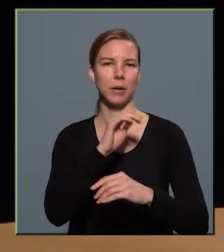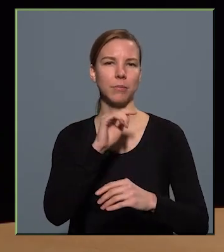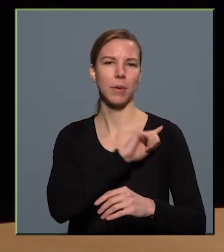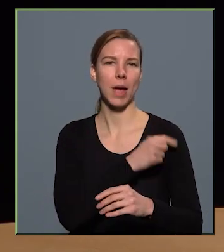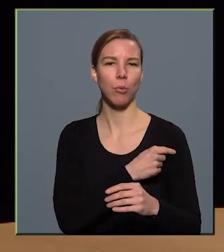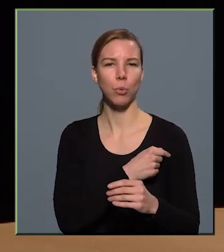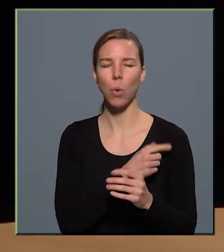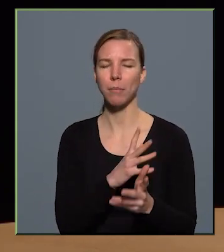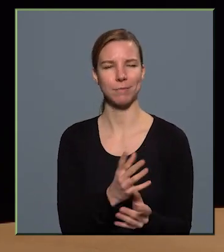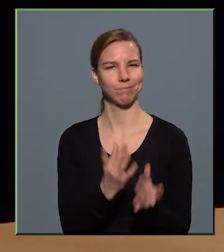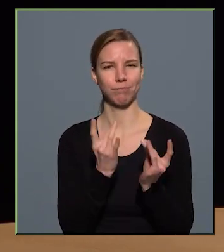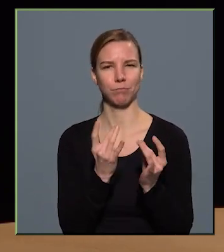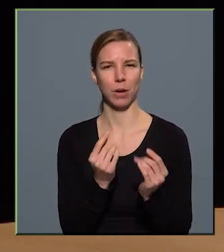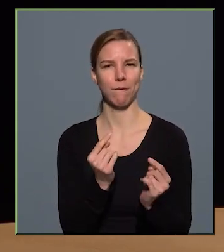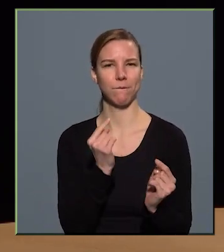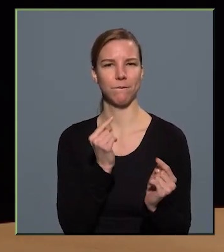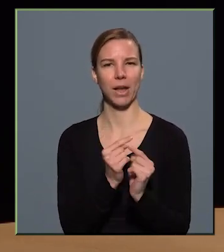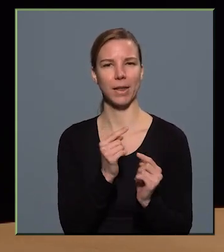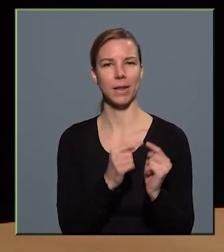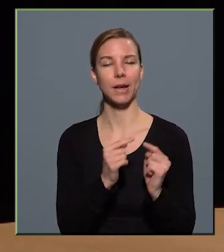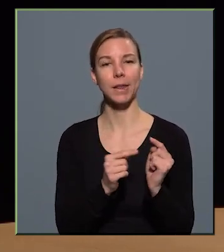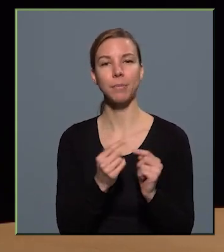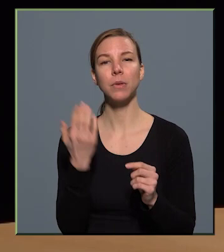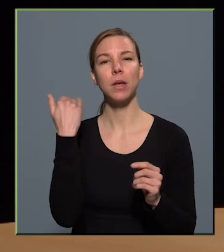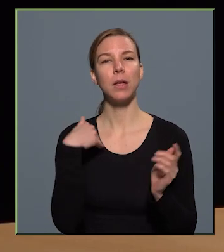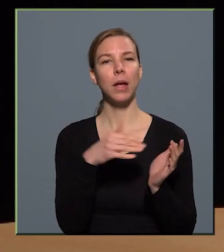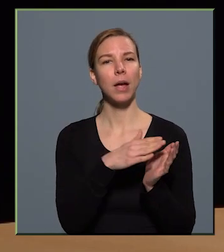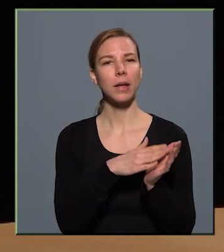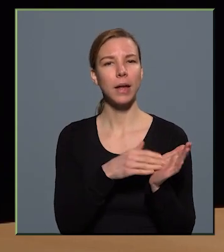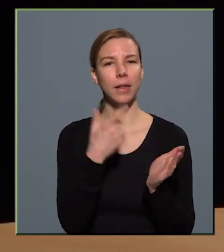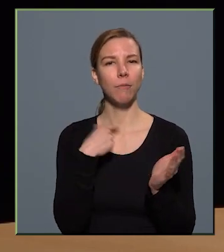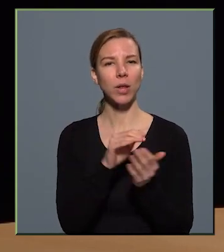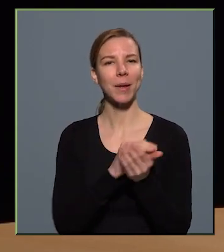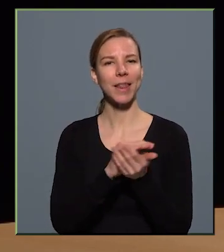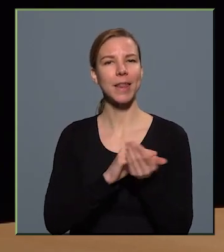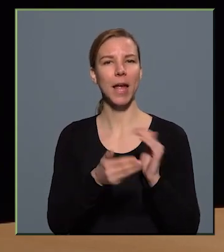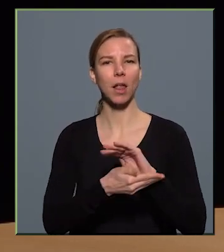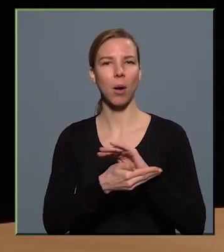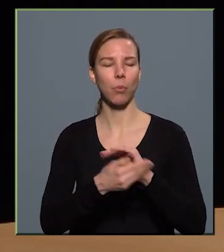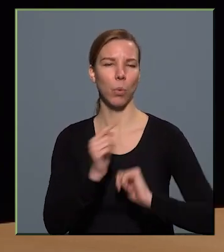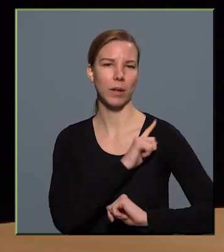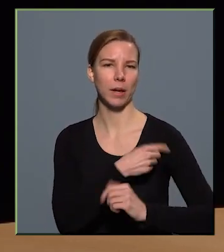elmozdíthatatlan része. Amiről beszélünk, tehát a kezdetek kezdetén még ugye volt szénalapú energiatermelés Magyarországon,